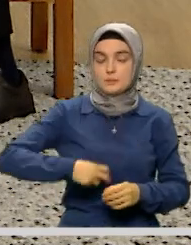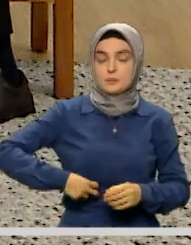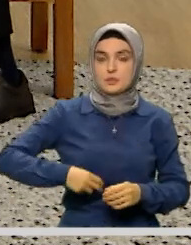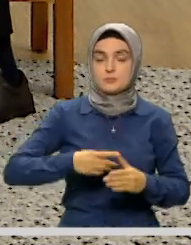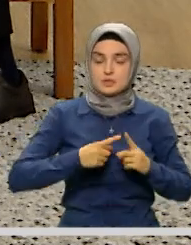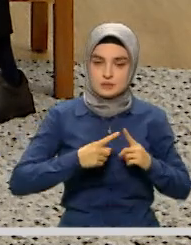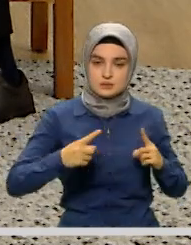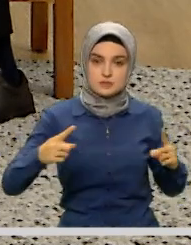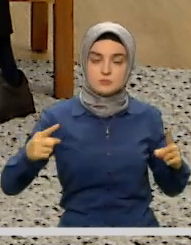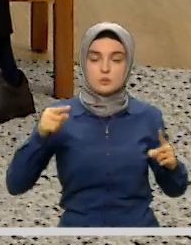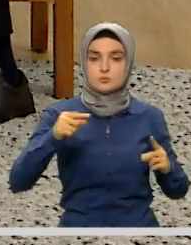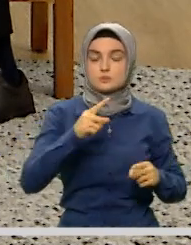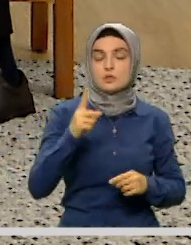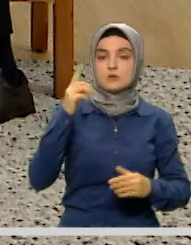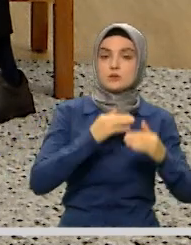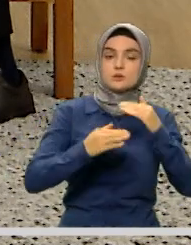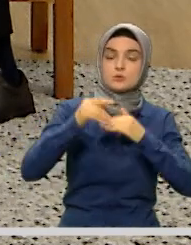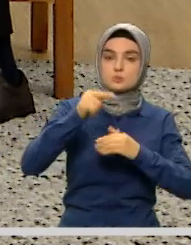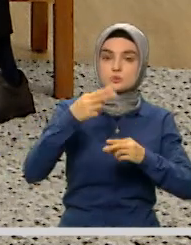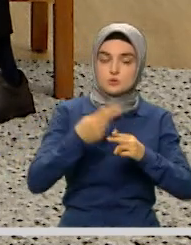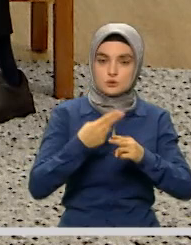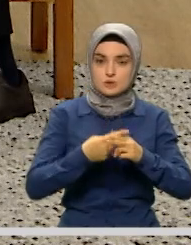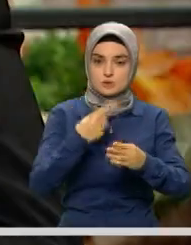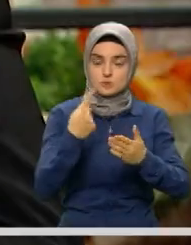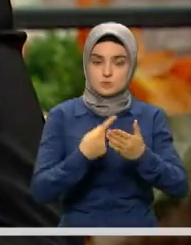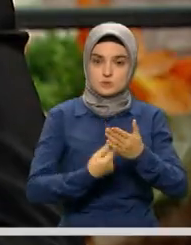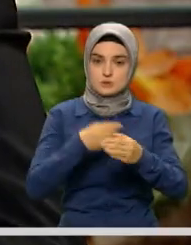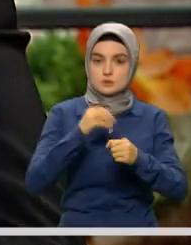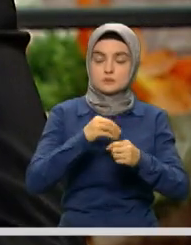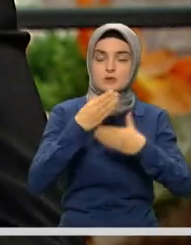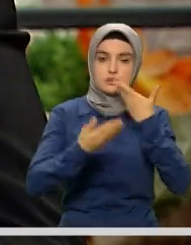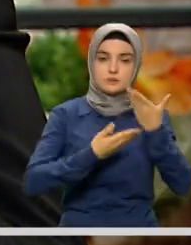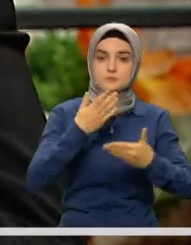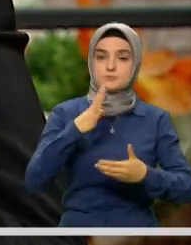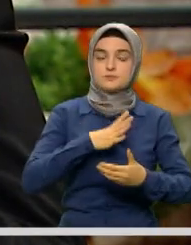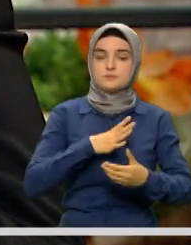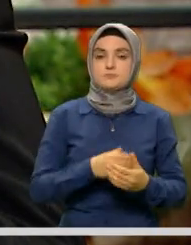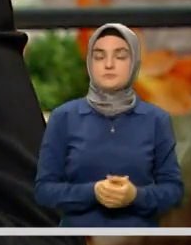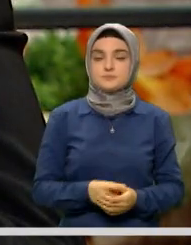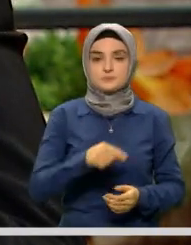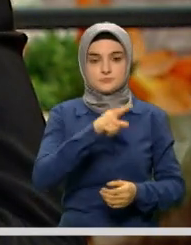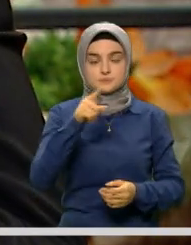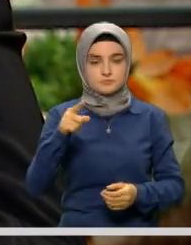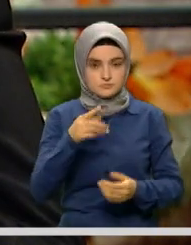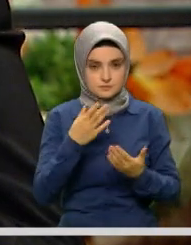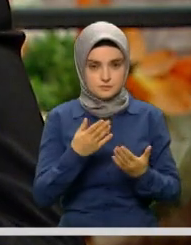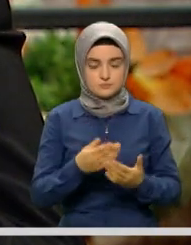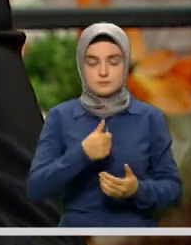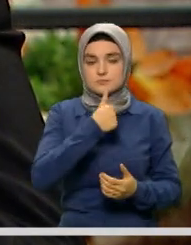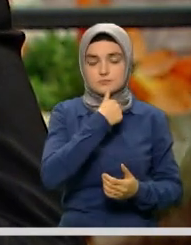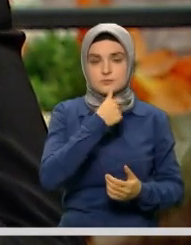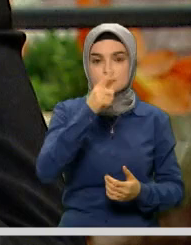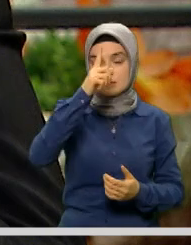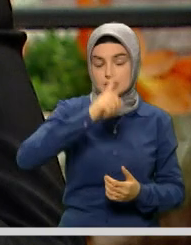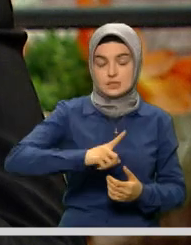itibaren Cenab-ı Hak bunun örneklerini Kur'an-ı Kerim'de bize veriyor zaten. Yani sizin atanız, babanız ve